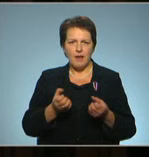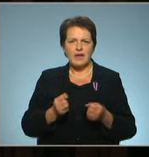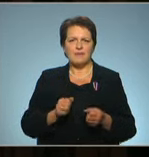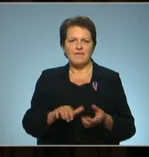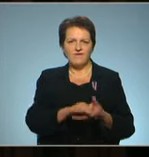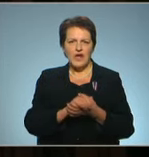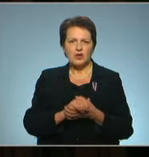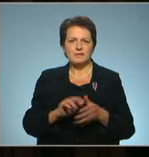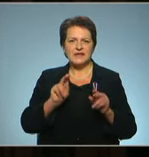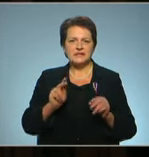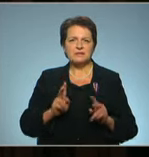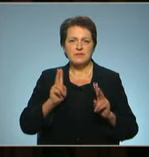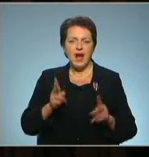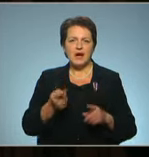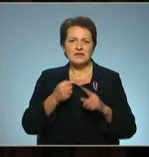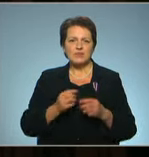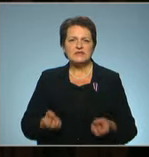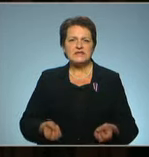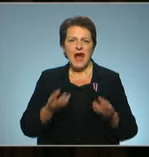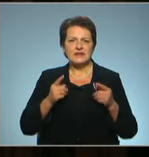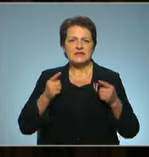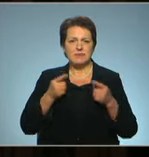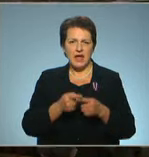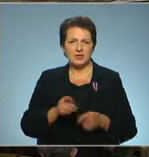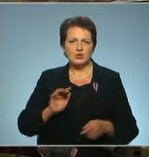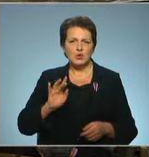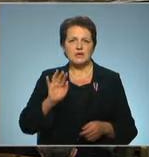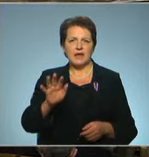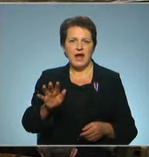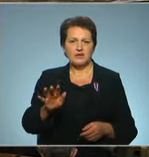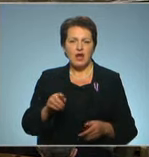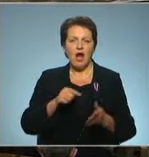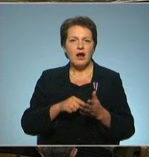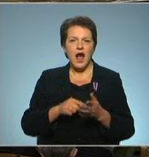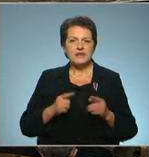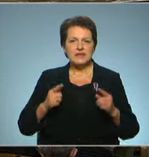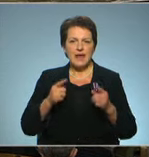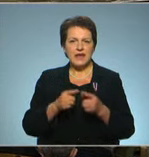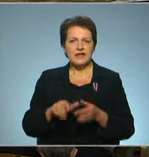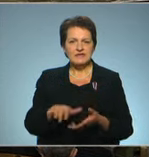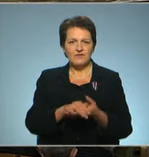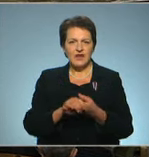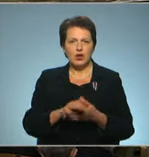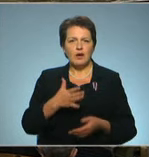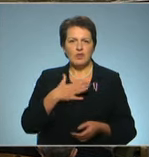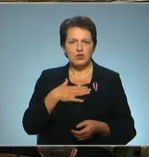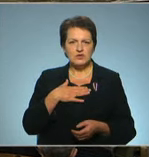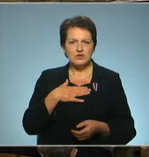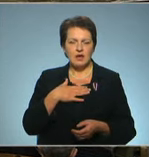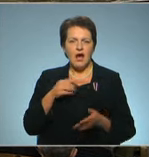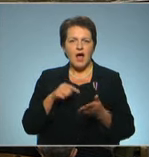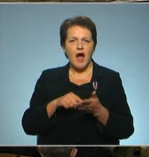ticības pārliecība un skaidrs mērķis uz priekšu. Kāds mērķis vieno mūs?